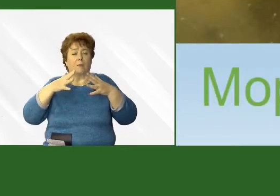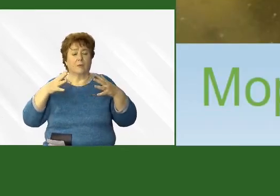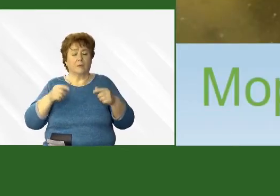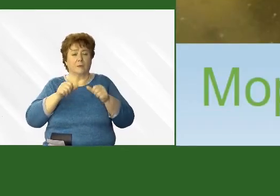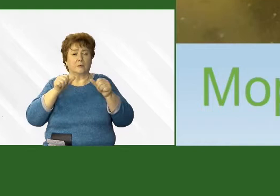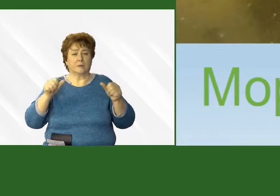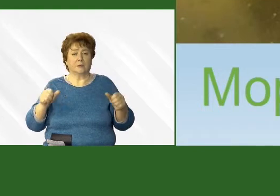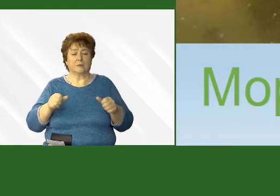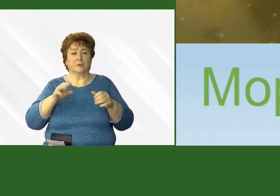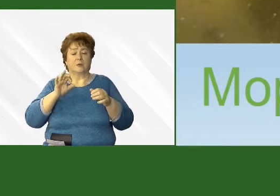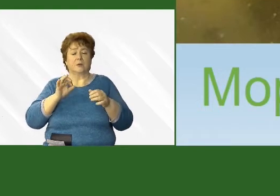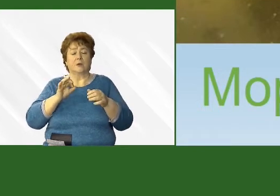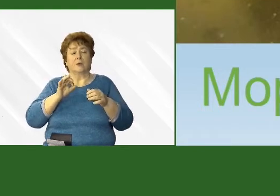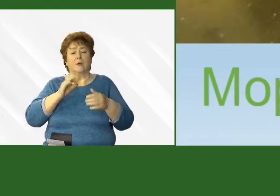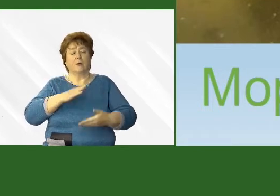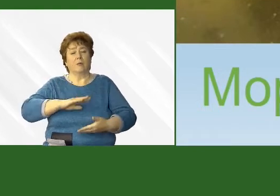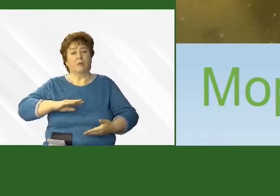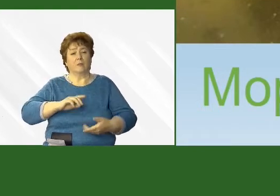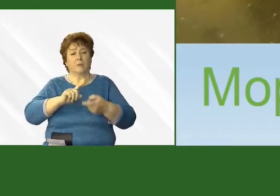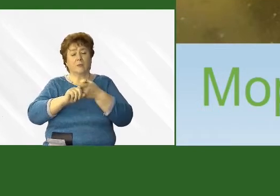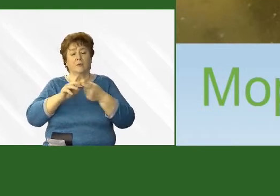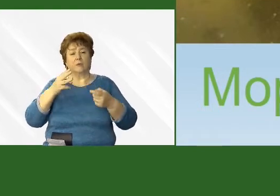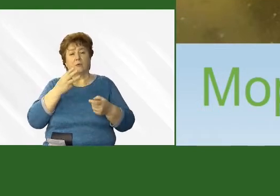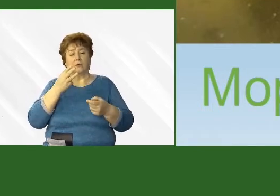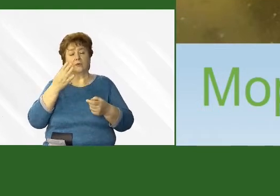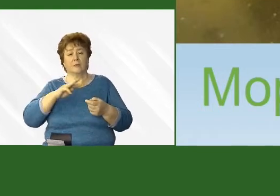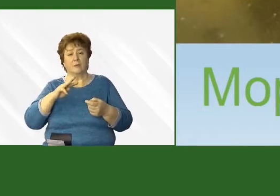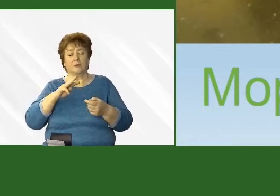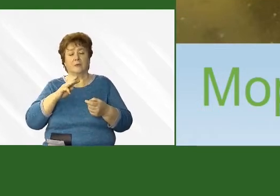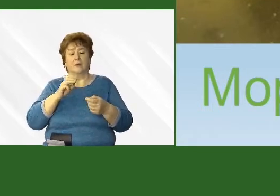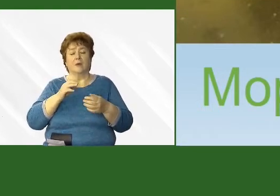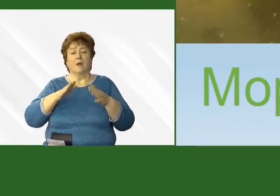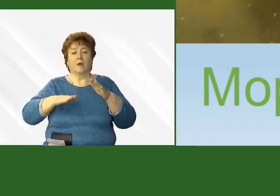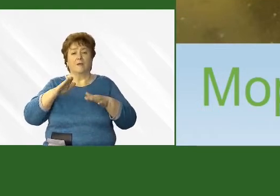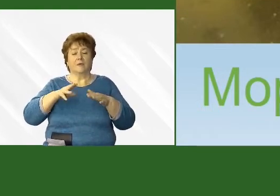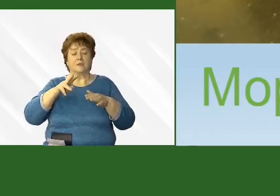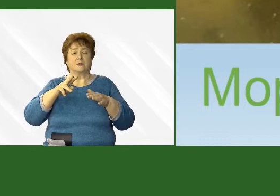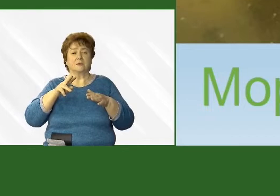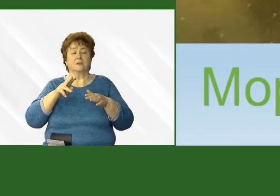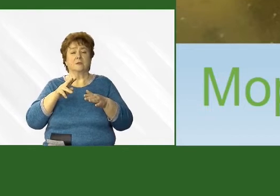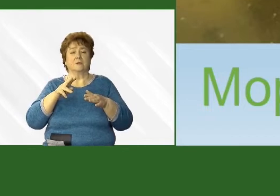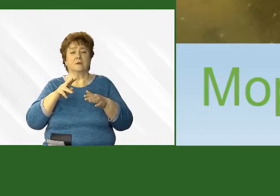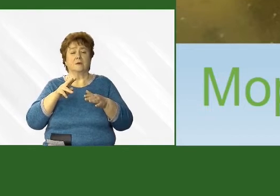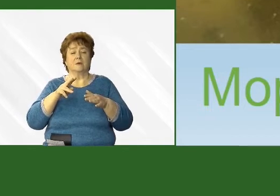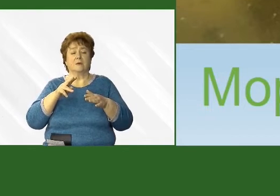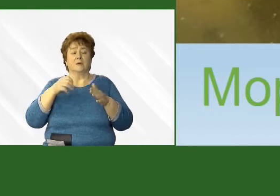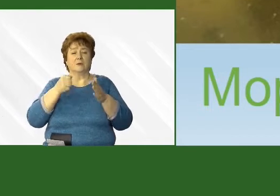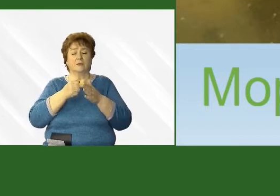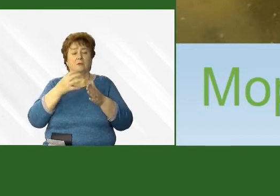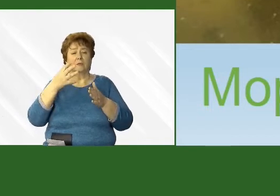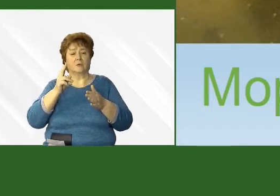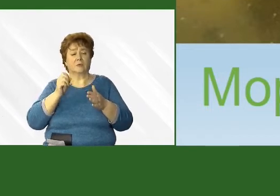в зависимости от пола, могут достигать 3-4 метров. Весит морской леопард тоже немало, до